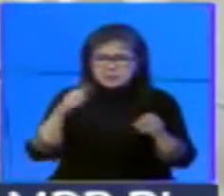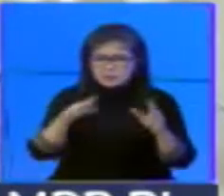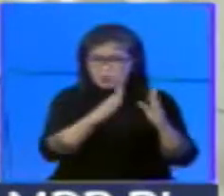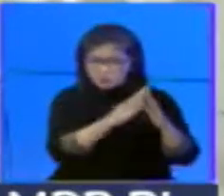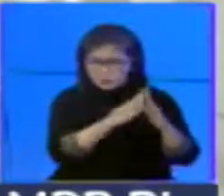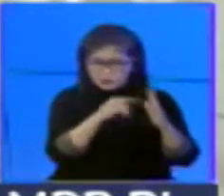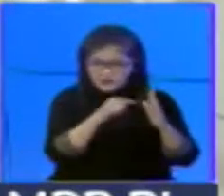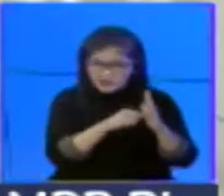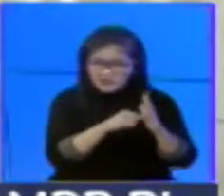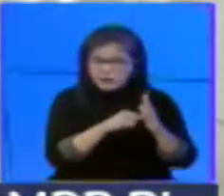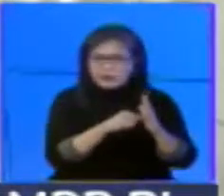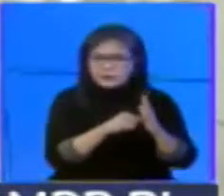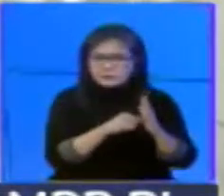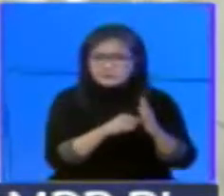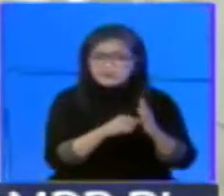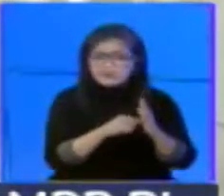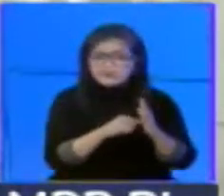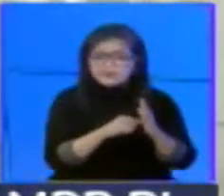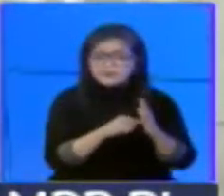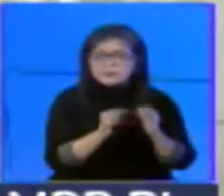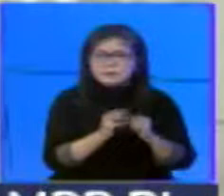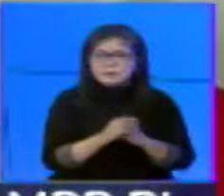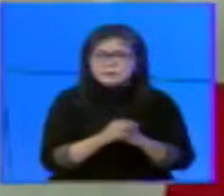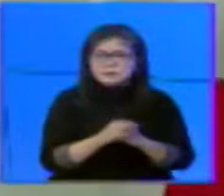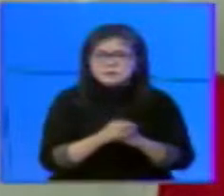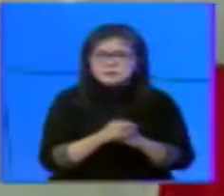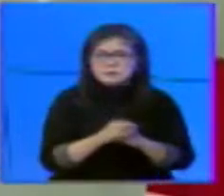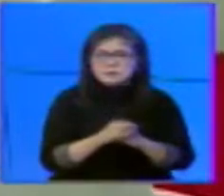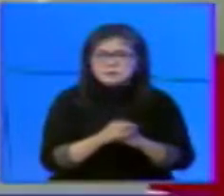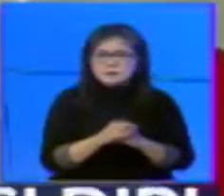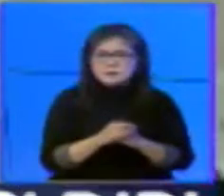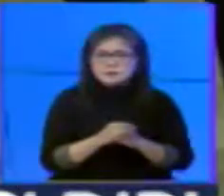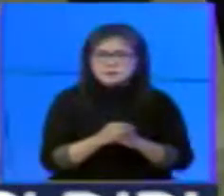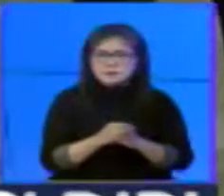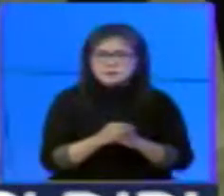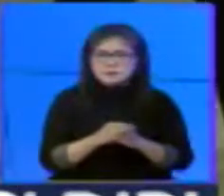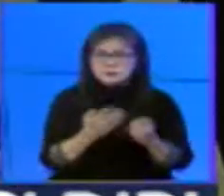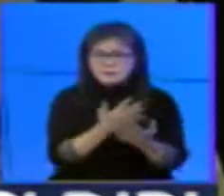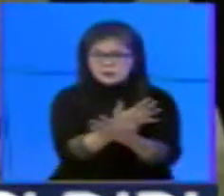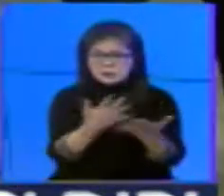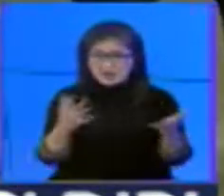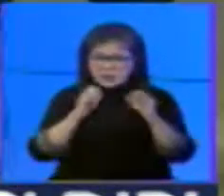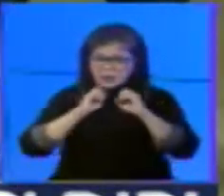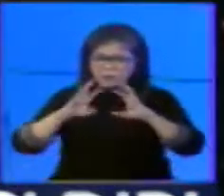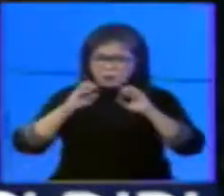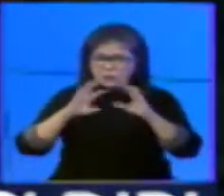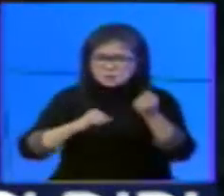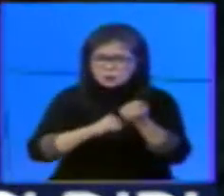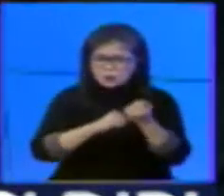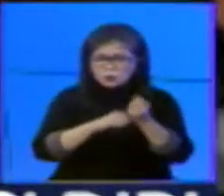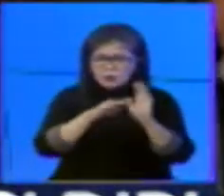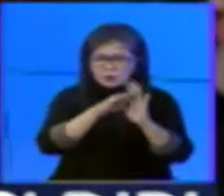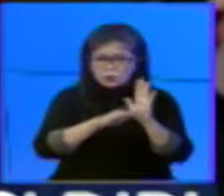dasar yang kita rujuk ya dari pemerintah. Masyarakat diimbau untuk menaati kebijakan pemerintah